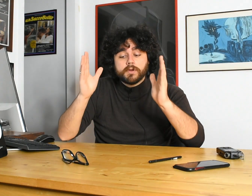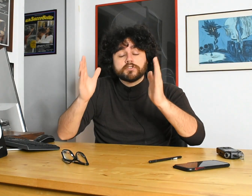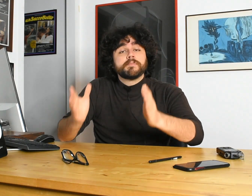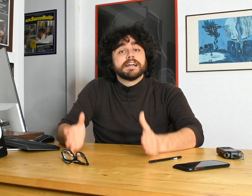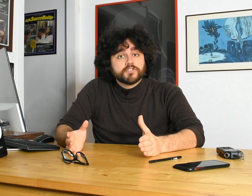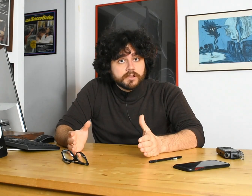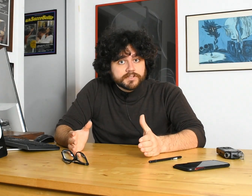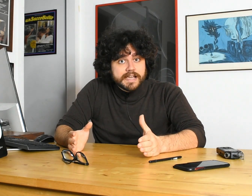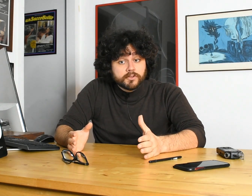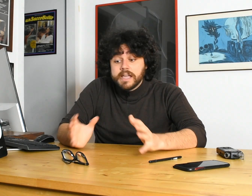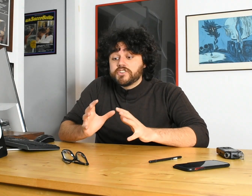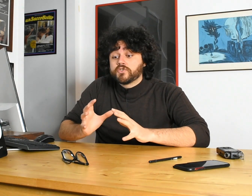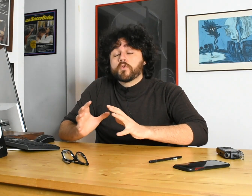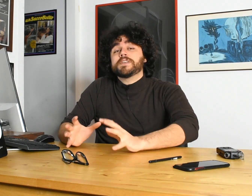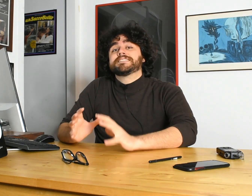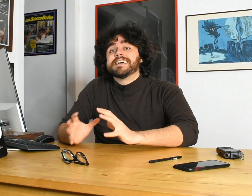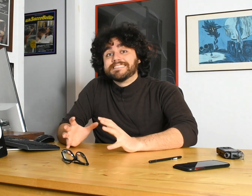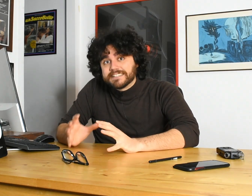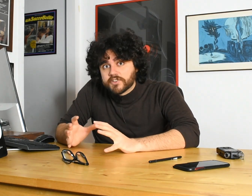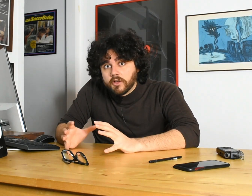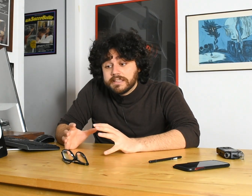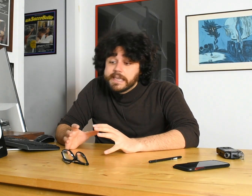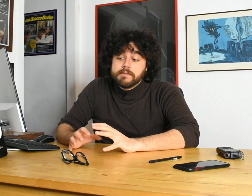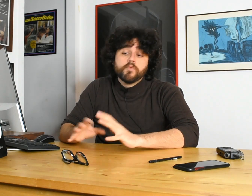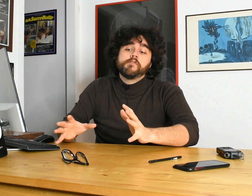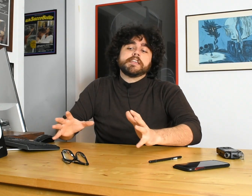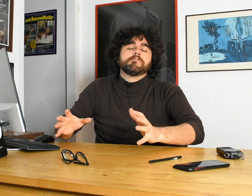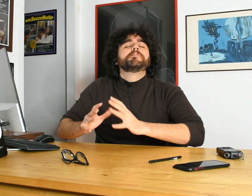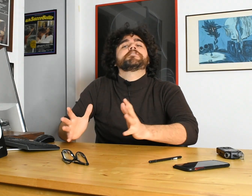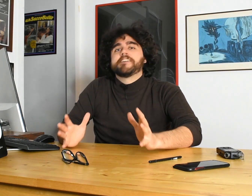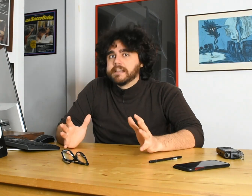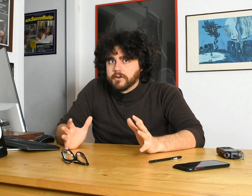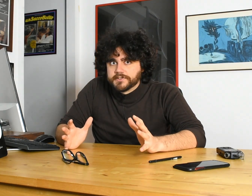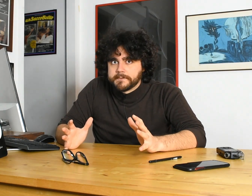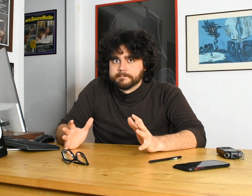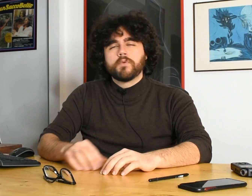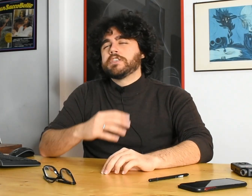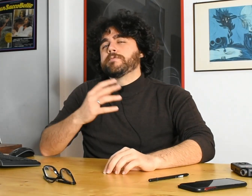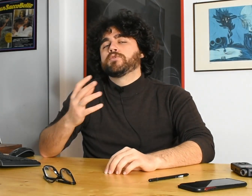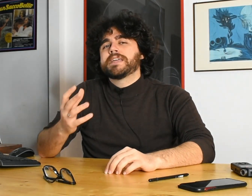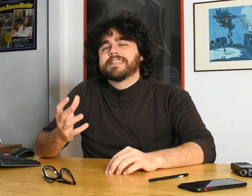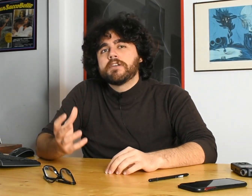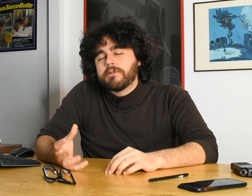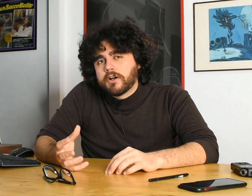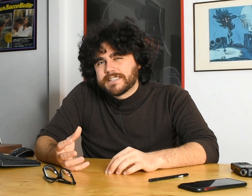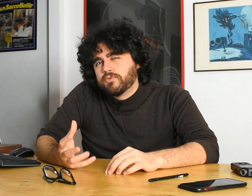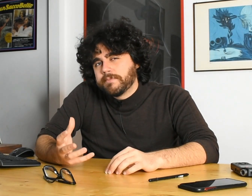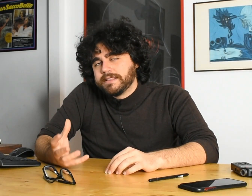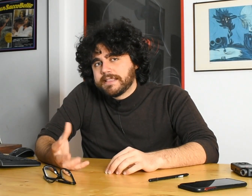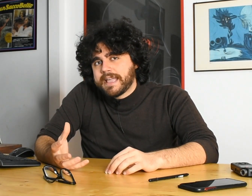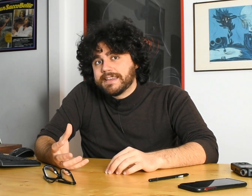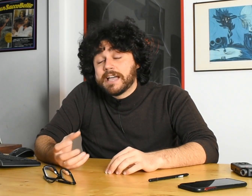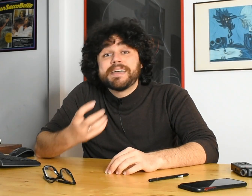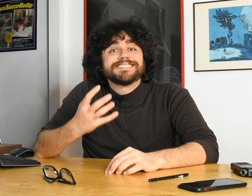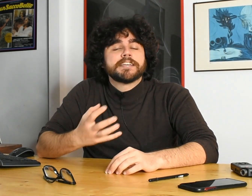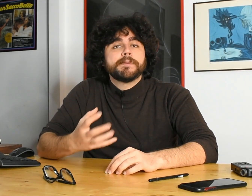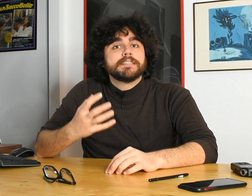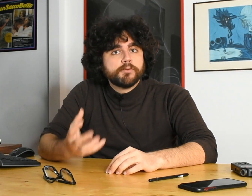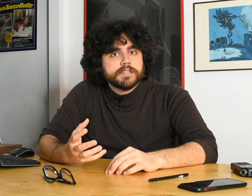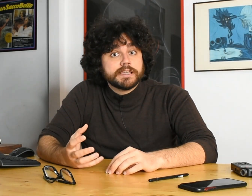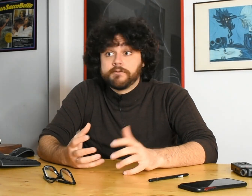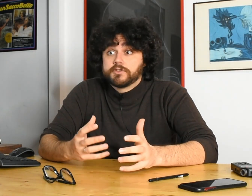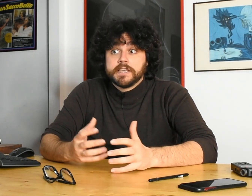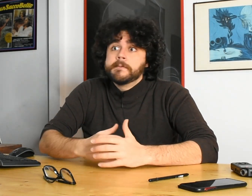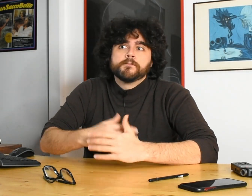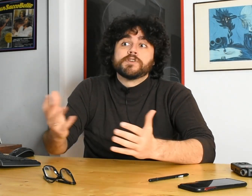governo dice: questo è il bilancio dello Stato e ci sono questi altri soldi che muoveremo per fare le cose. Quindi, come intuirete, non è una cosa puramente tecnica, ma